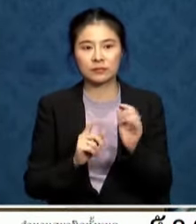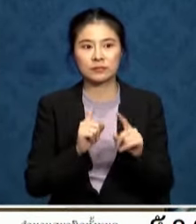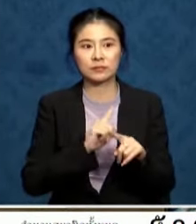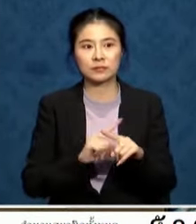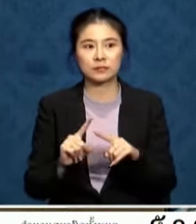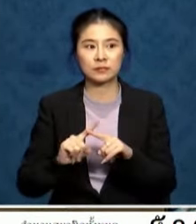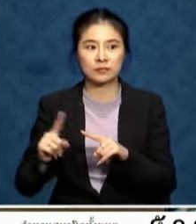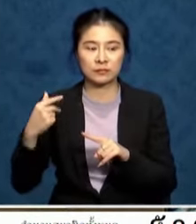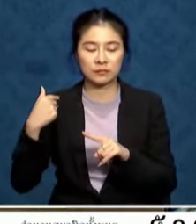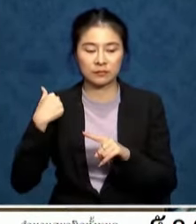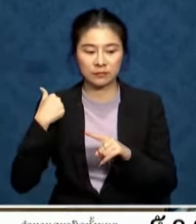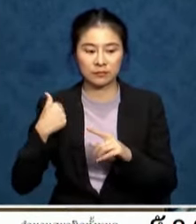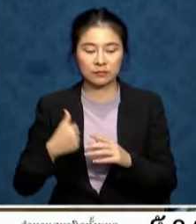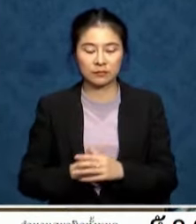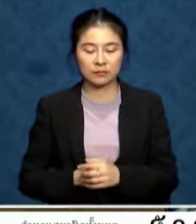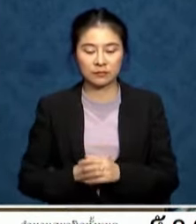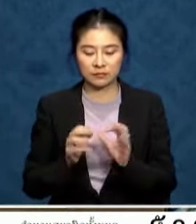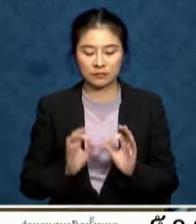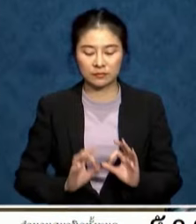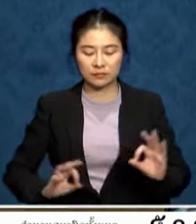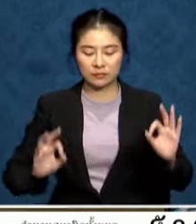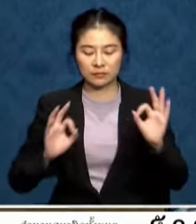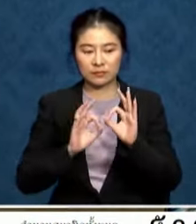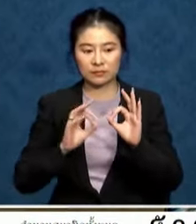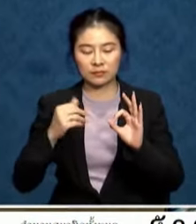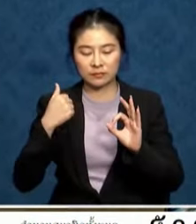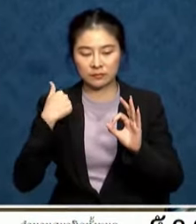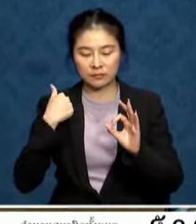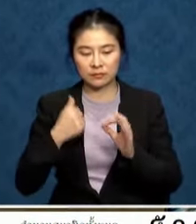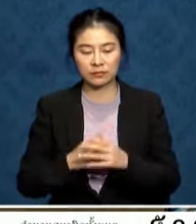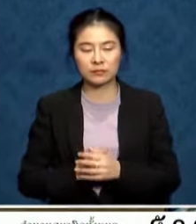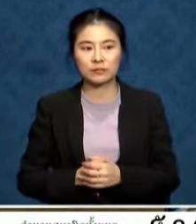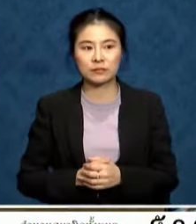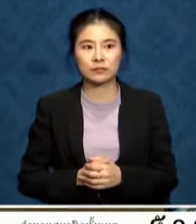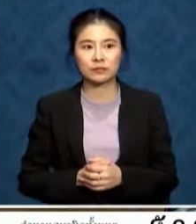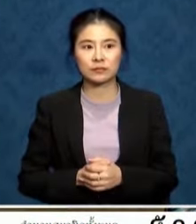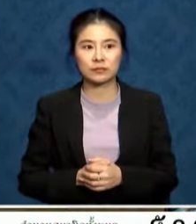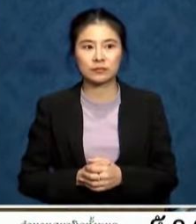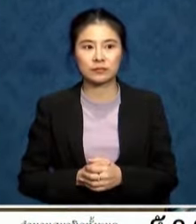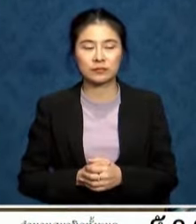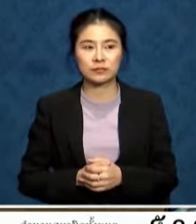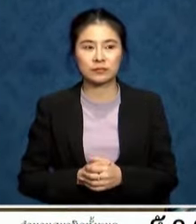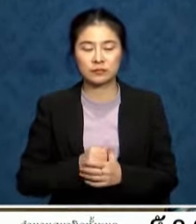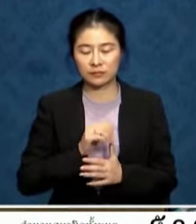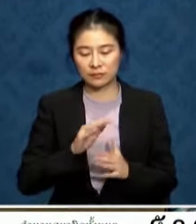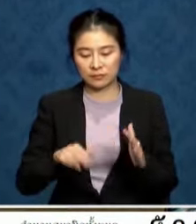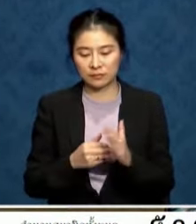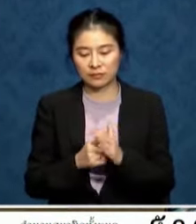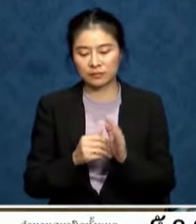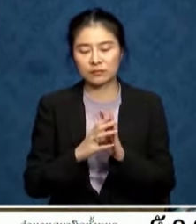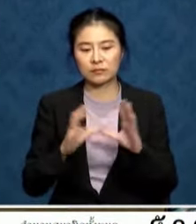เรื่อง สำคัญก็ตามหรือเป็นเรื่องปลีกย่อยก็ตามเราเชื่อว่าใน